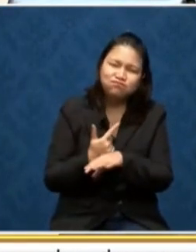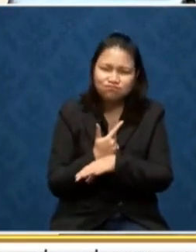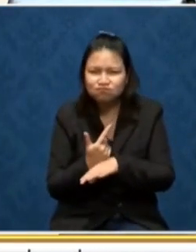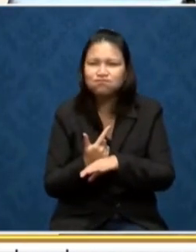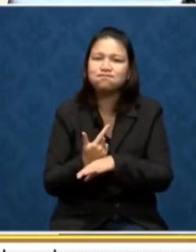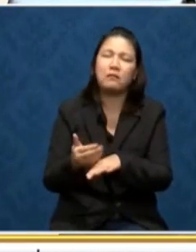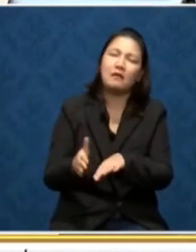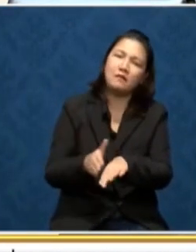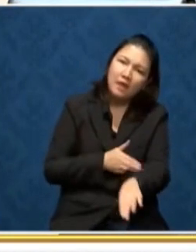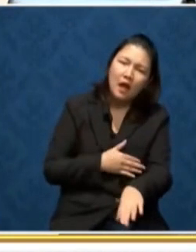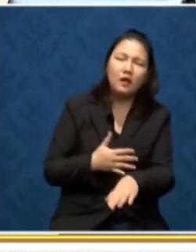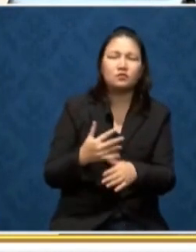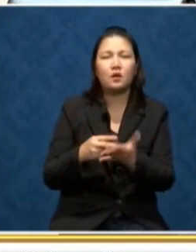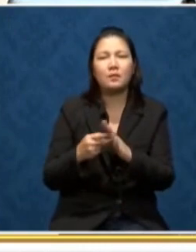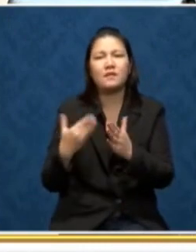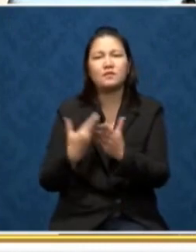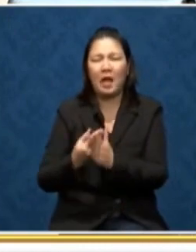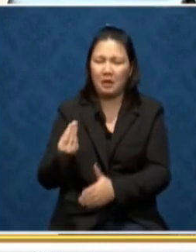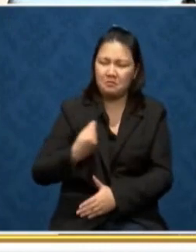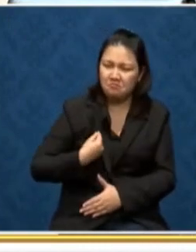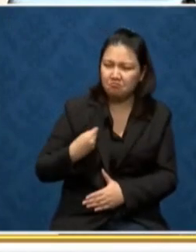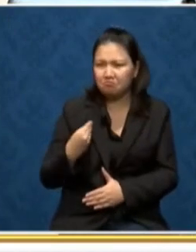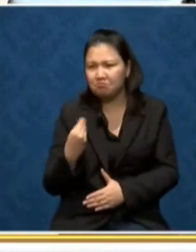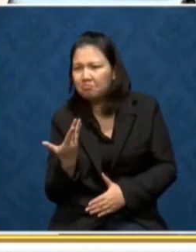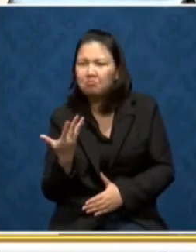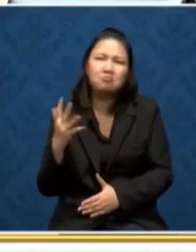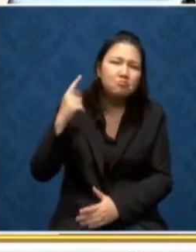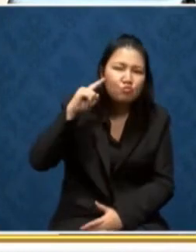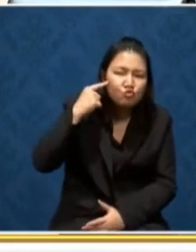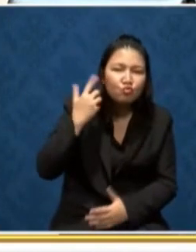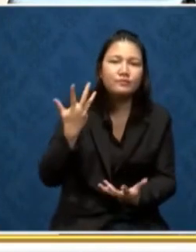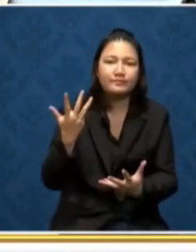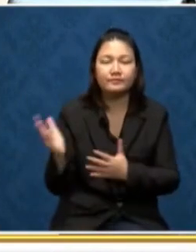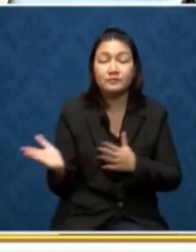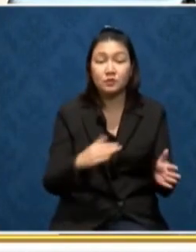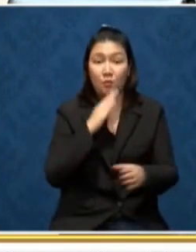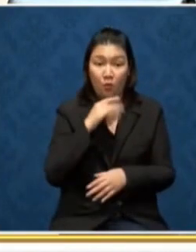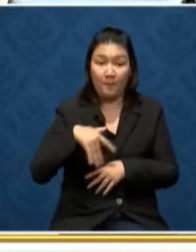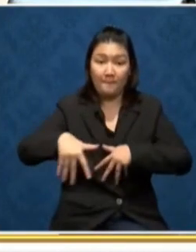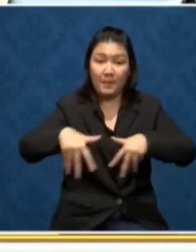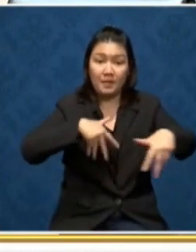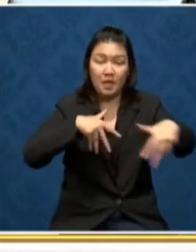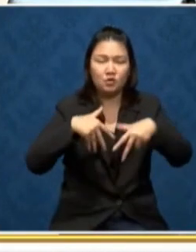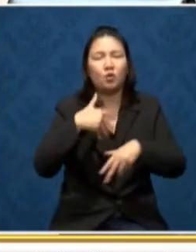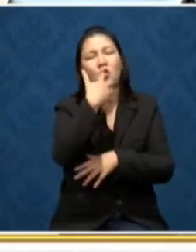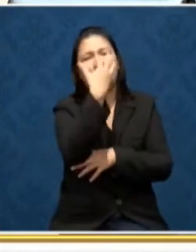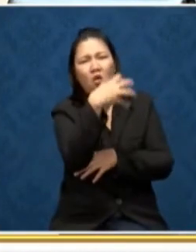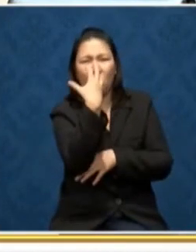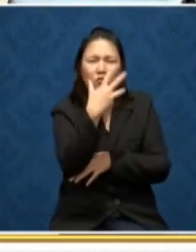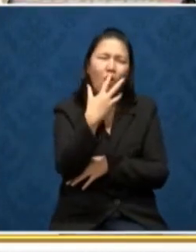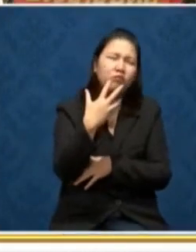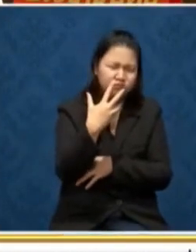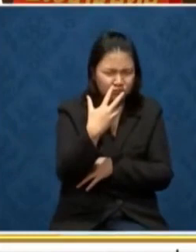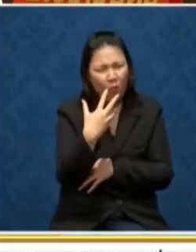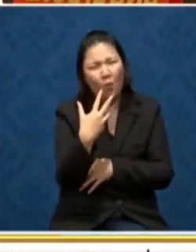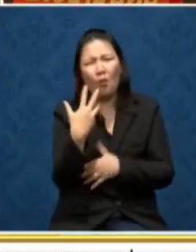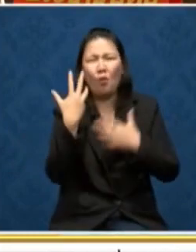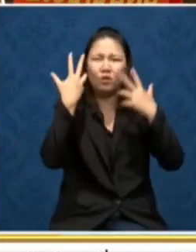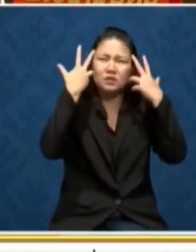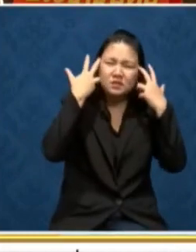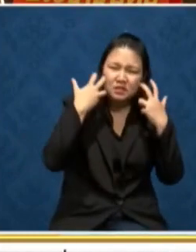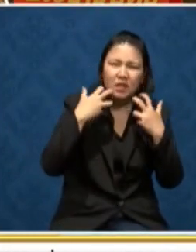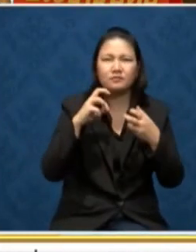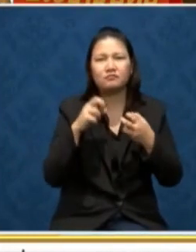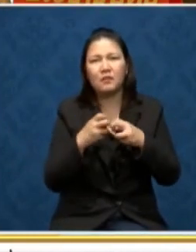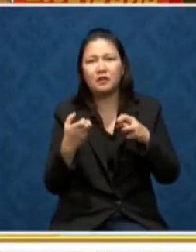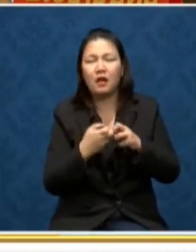และช้าหรออ asked ไมได้เงินคืนเลยซึ่งประชาชนทโดนหอกไปครับได้รบความเดร้อย่างมากการโนหอก